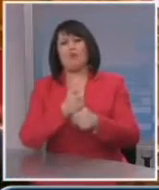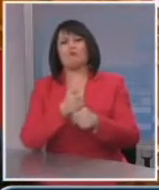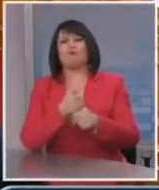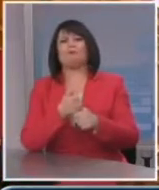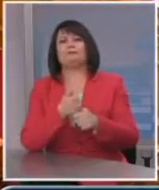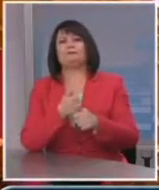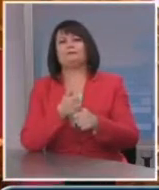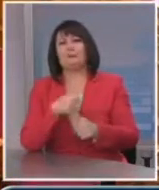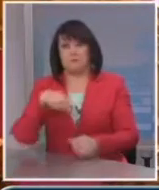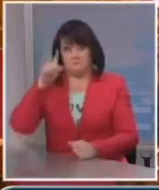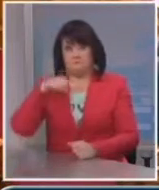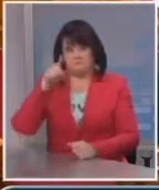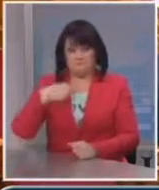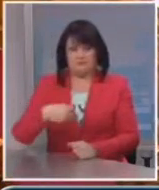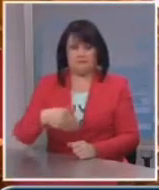αυτές τις μέρες